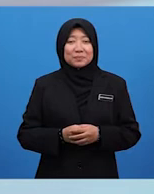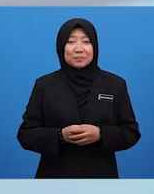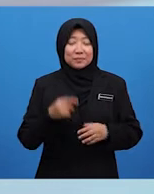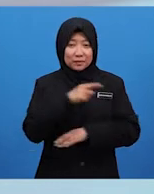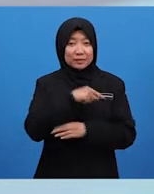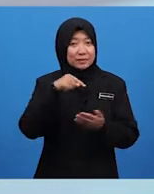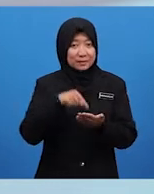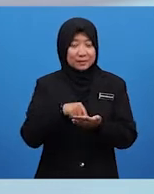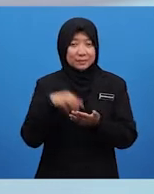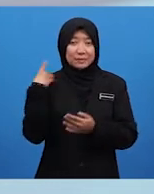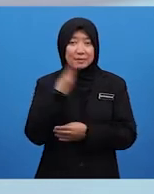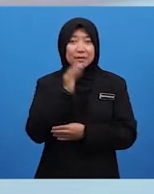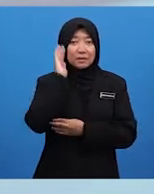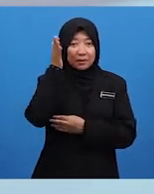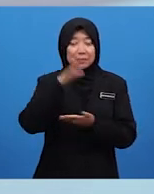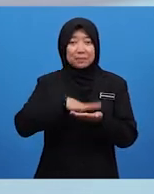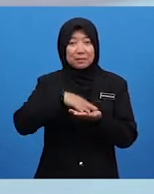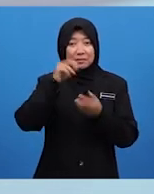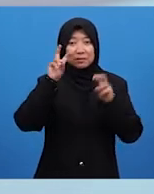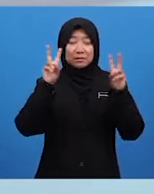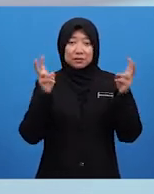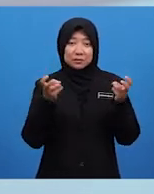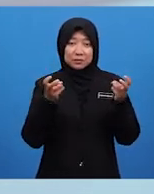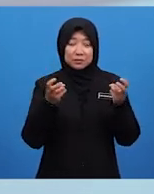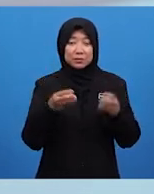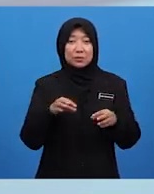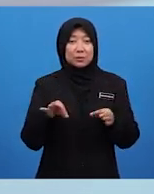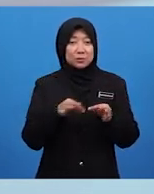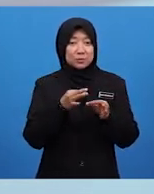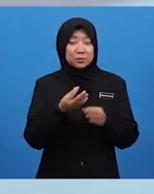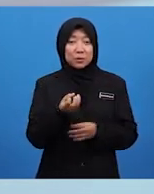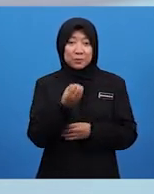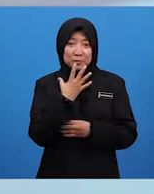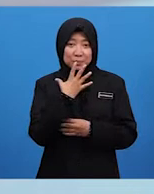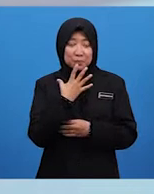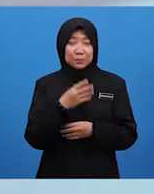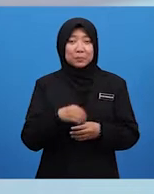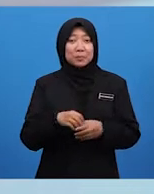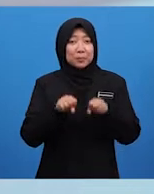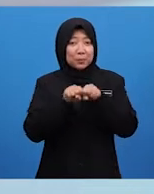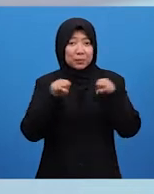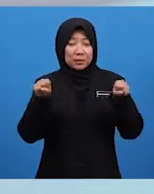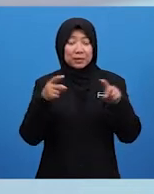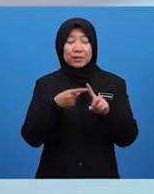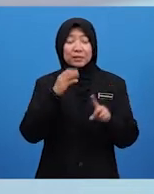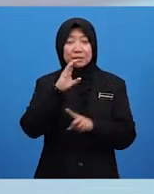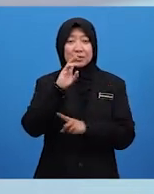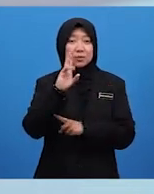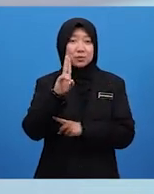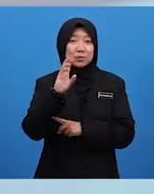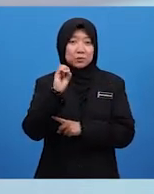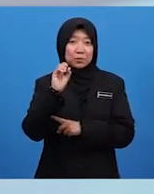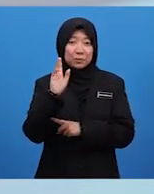Hari ini, kita akan belajar tajuk Sulaman Smoking dari CU04,